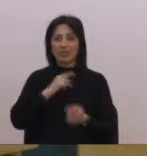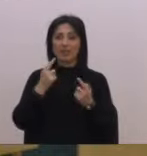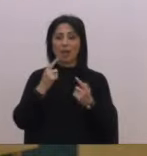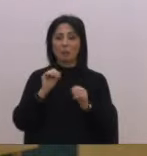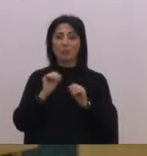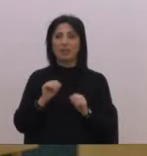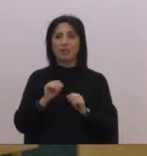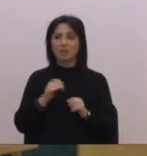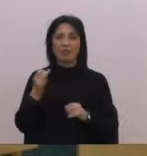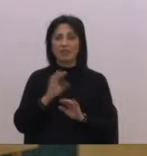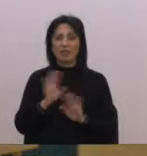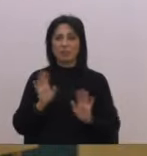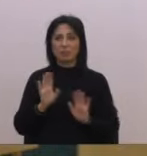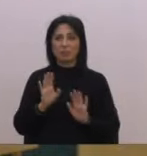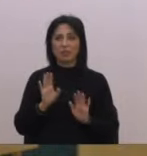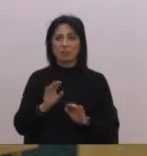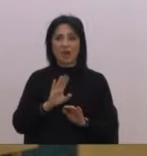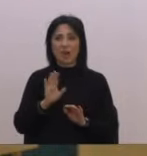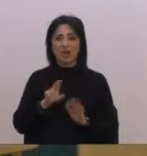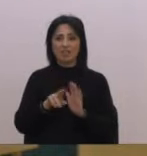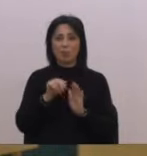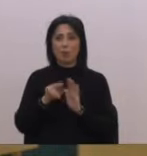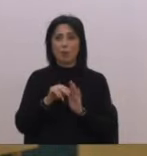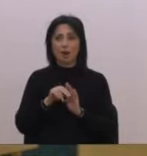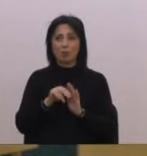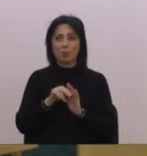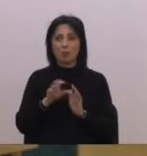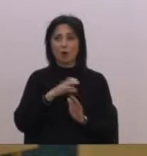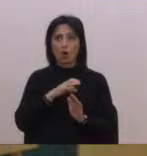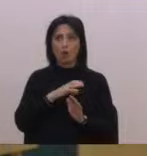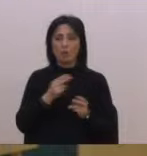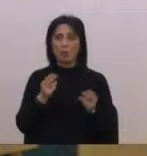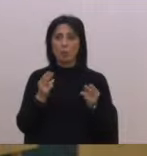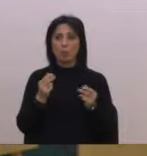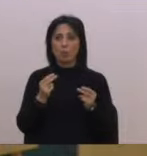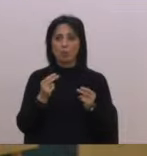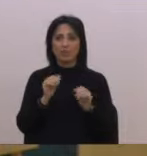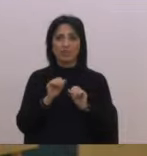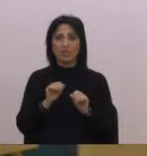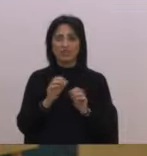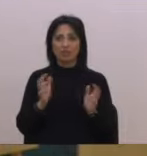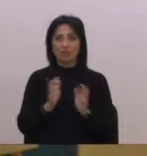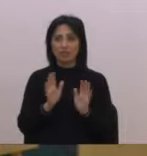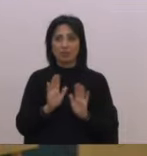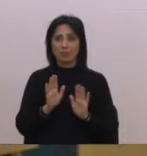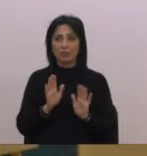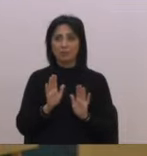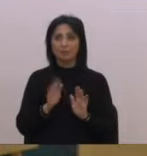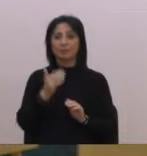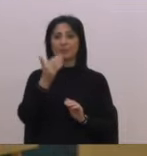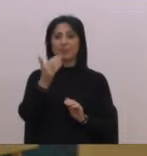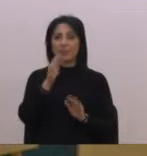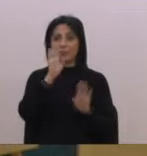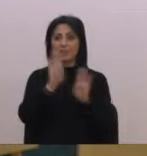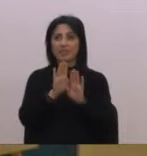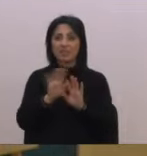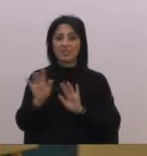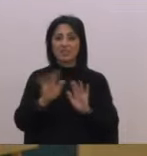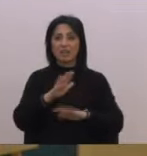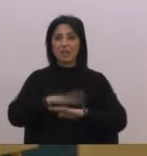დაცვა გვაინტერესებს და არც მოპარული ქონების და ფულის დაცვა და შენახვა. თქვენი მსგავსი